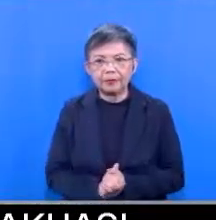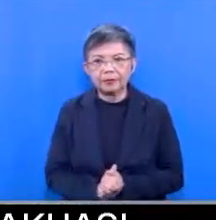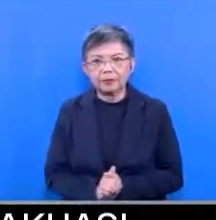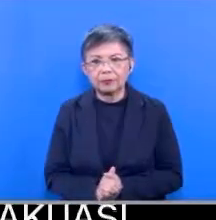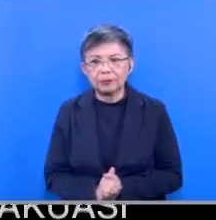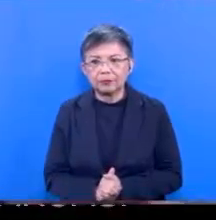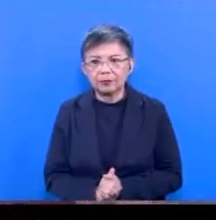kini